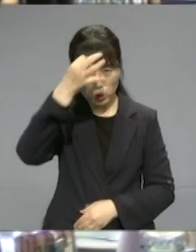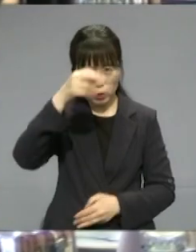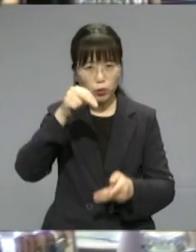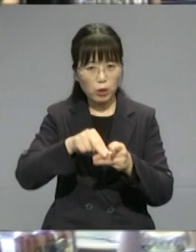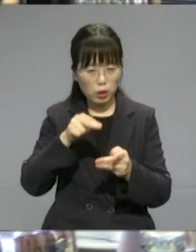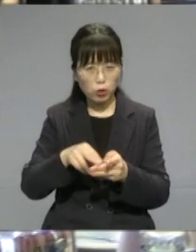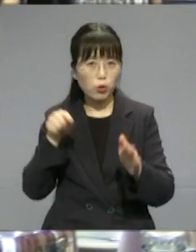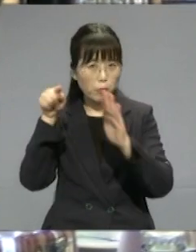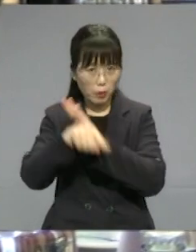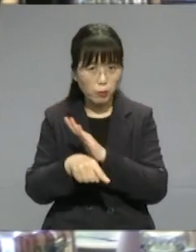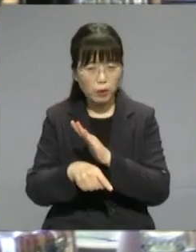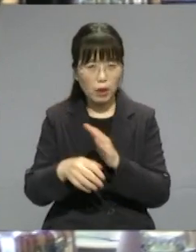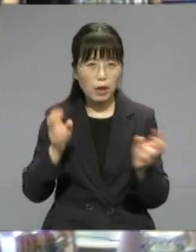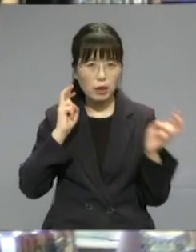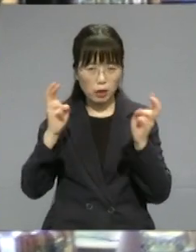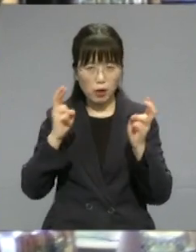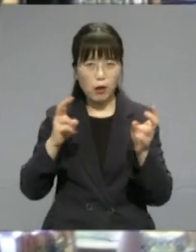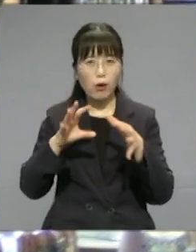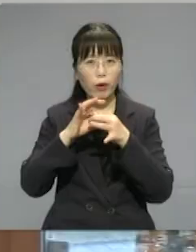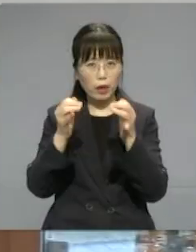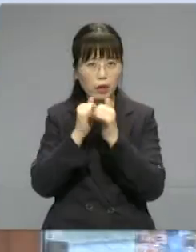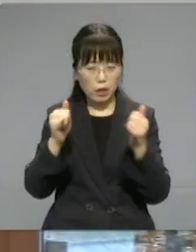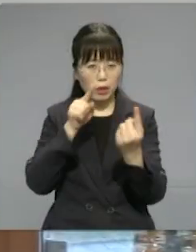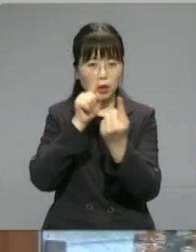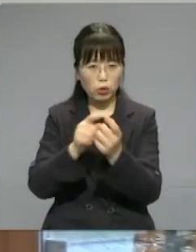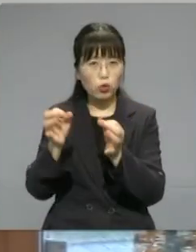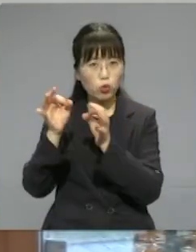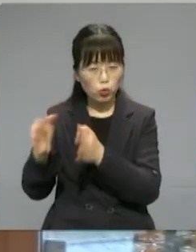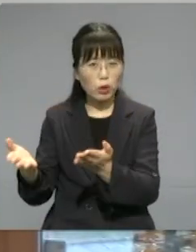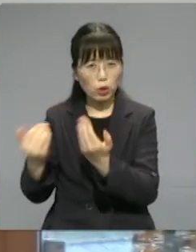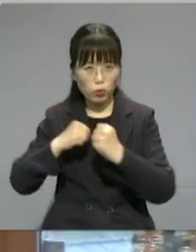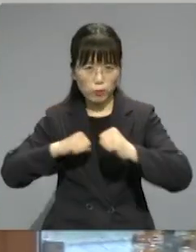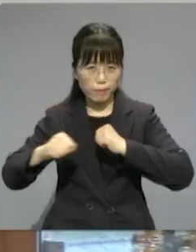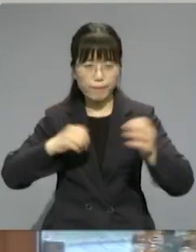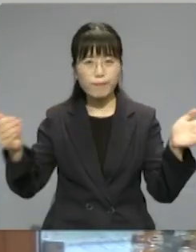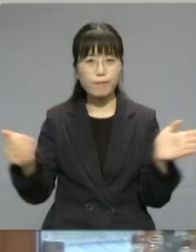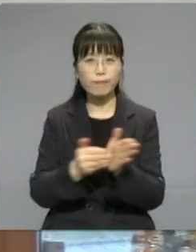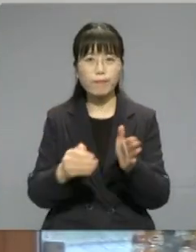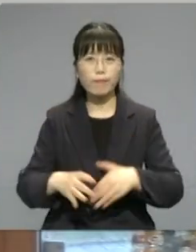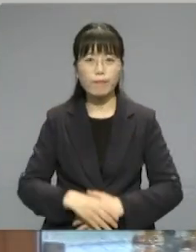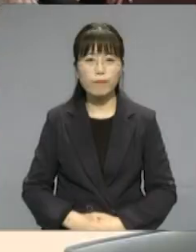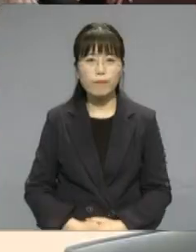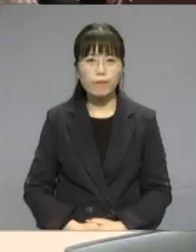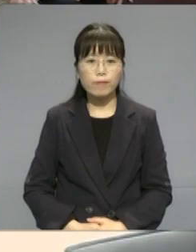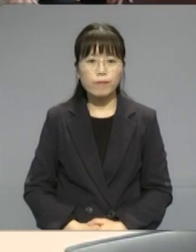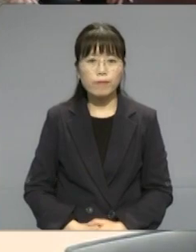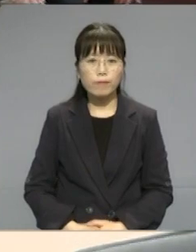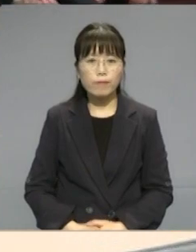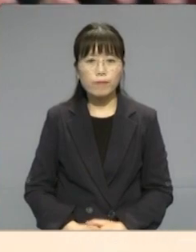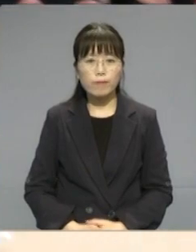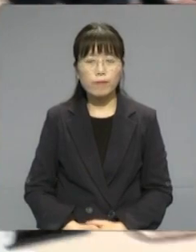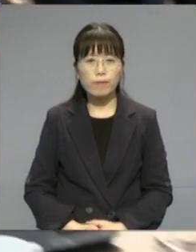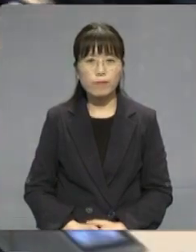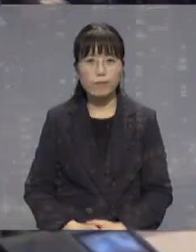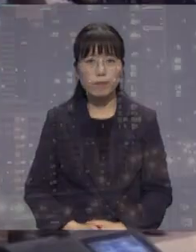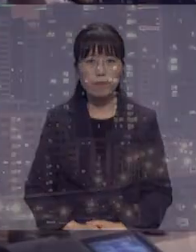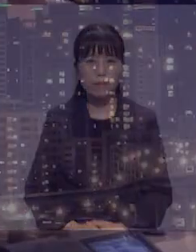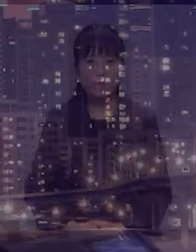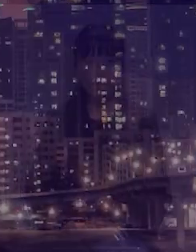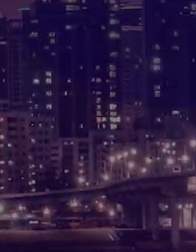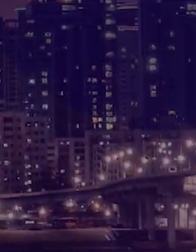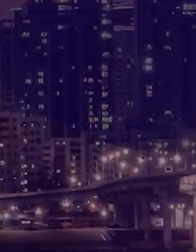한독기술협력센터도 방문해 기업 관계자들을 상대로 투자 유치 활동을 벌였습니다. OBS 뉴스 김대영입니다.